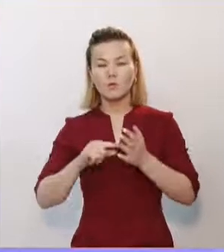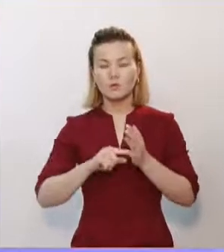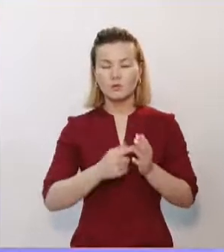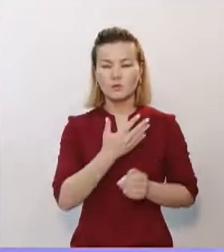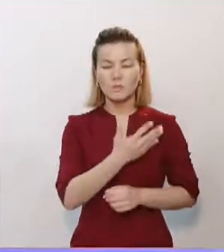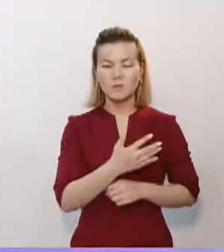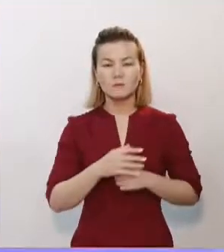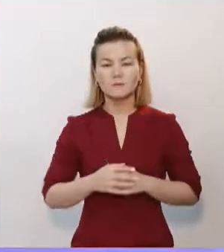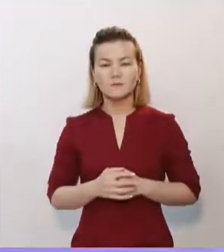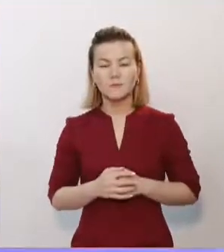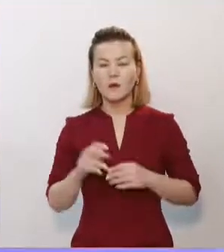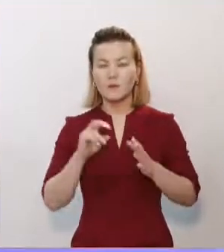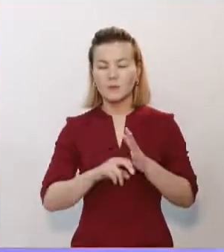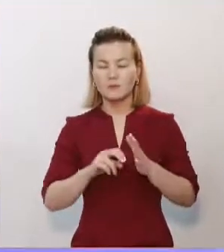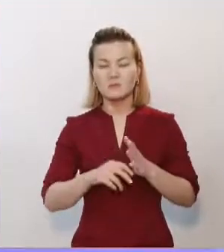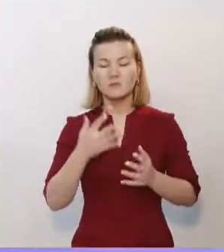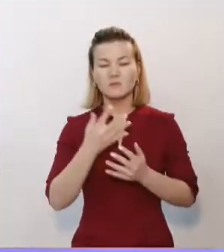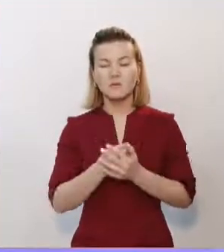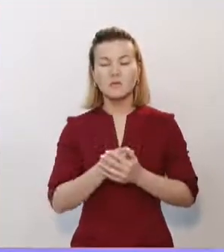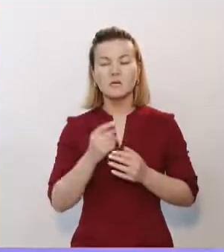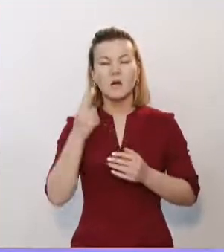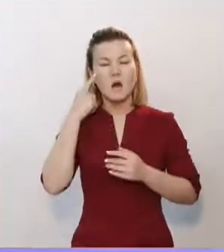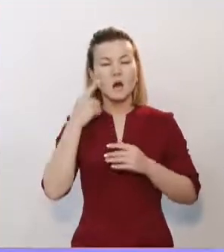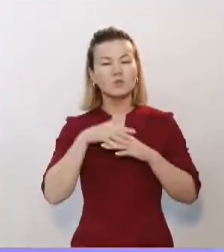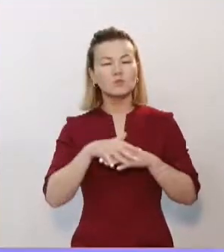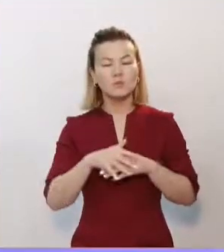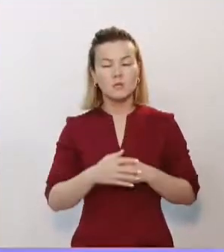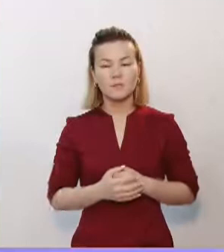5. Проверьте свои рассуждения.